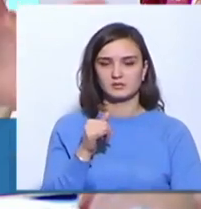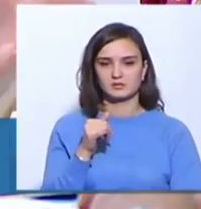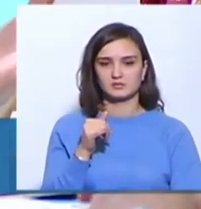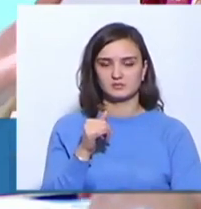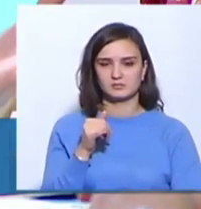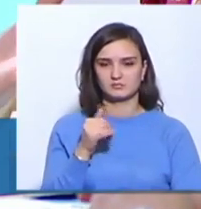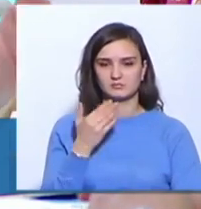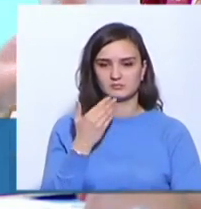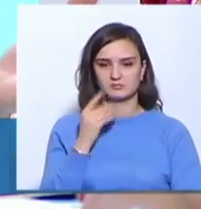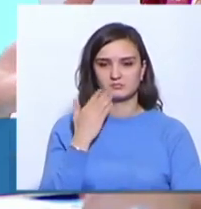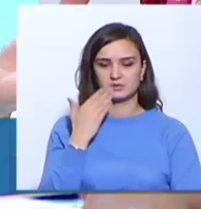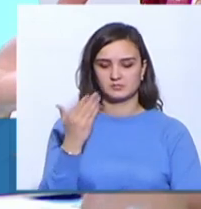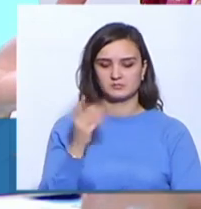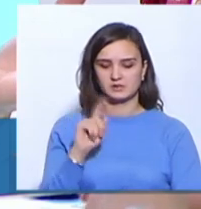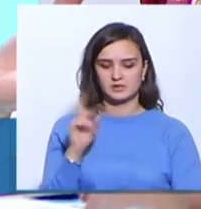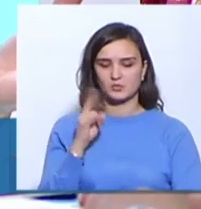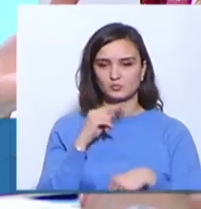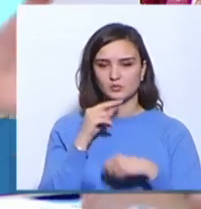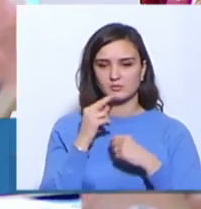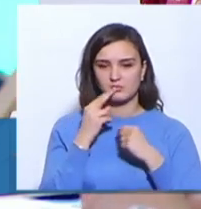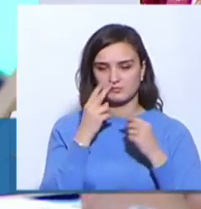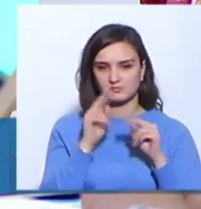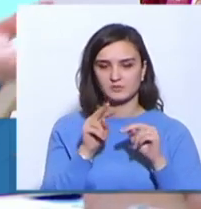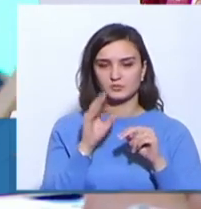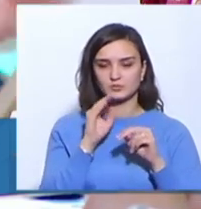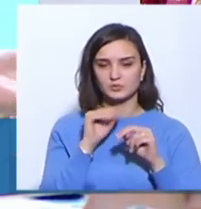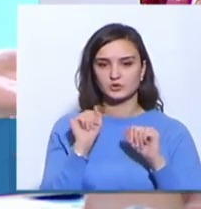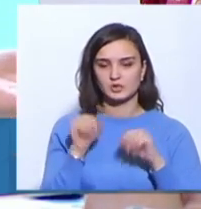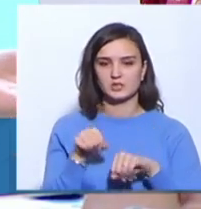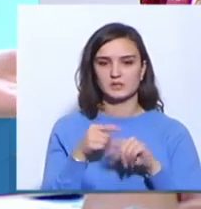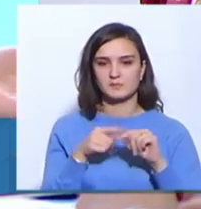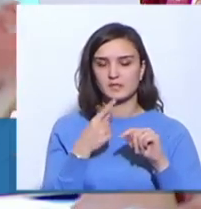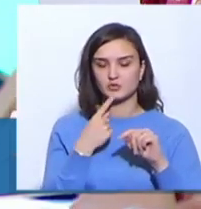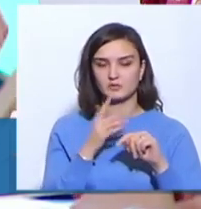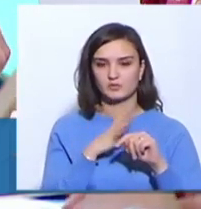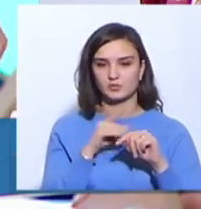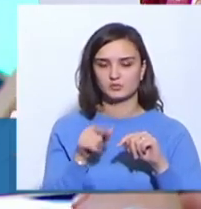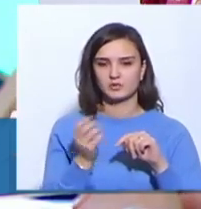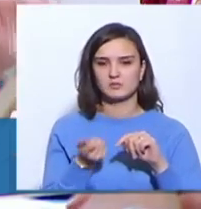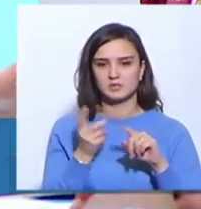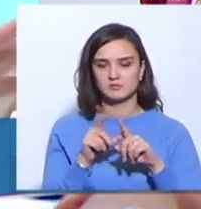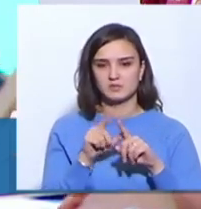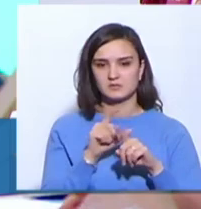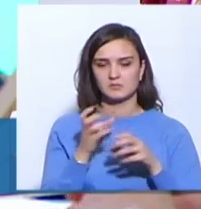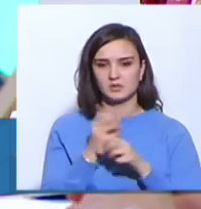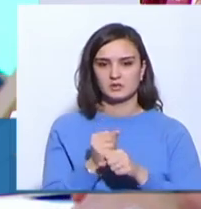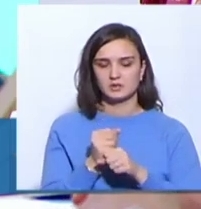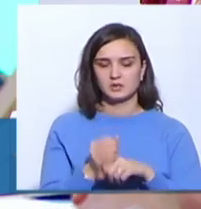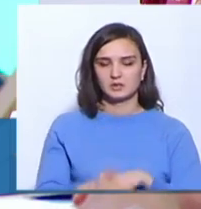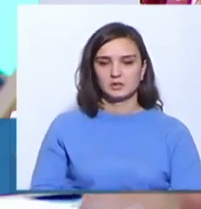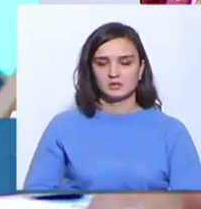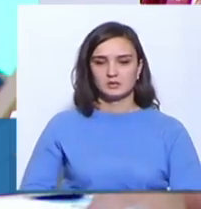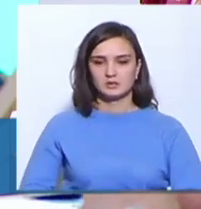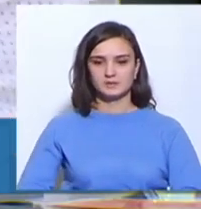შემოვიყვანოთ, რა ნიშნებს უნდა მივაქციოთ ყურადღება, როდის შეიძლება ეჭვი გაგვიჩნდეს, რამდენიმე სიტყვით ეს გითხარით? ძალიან